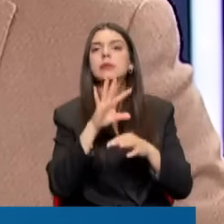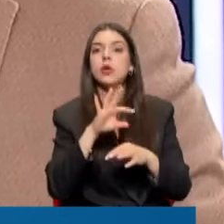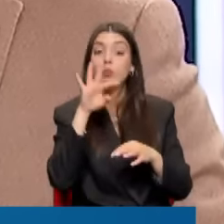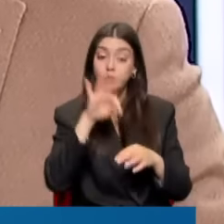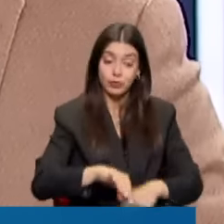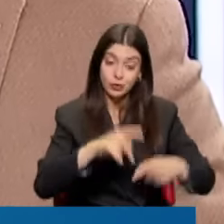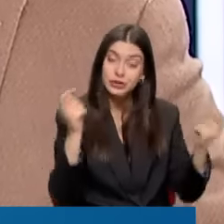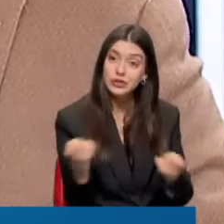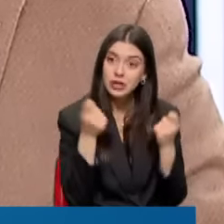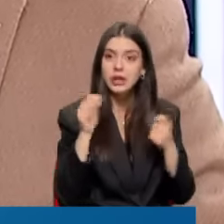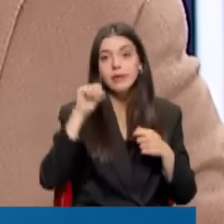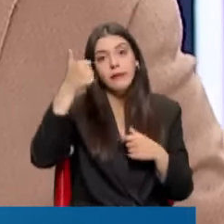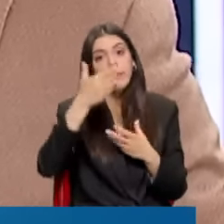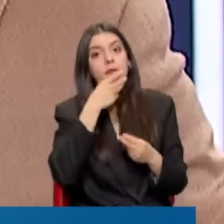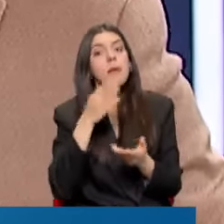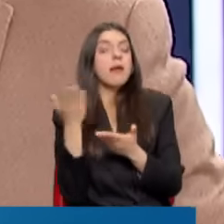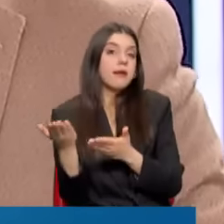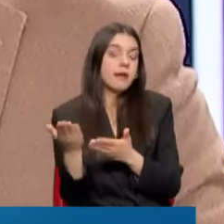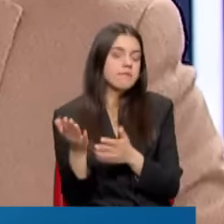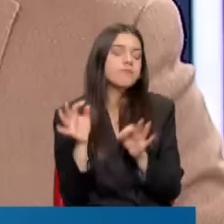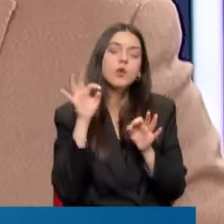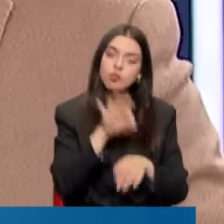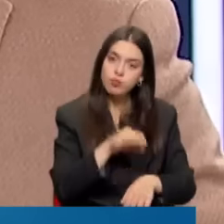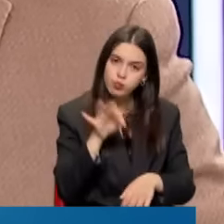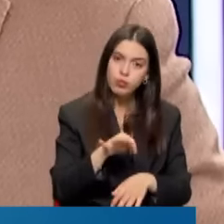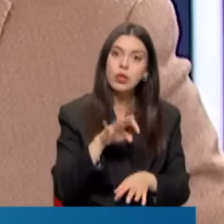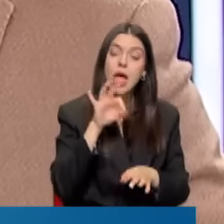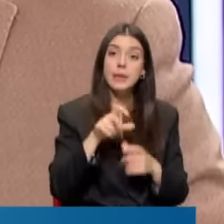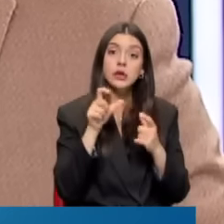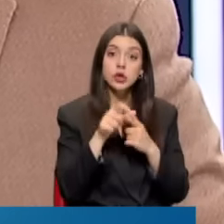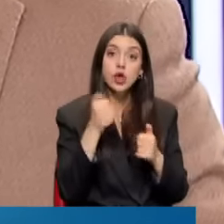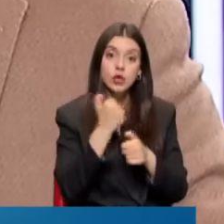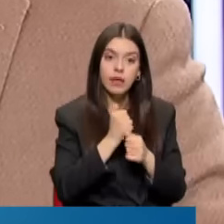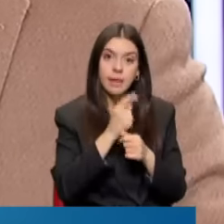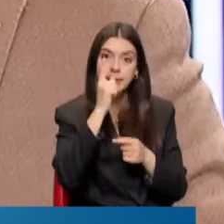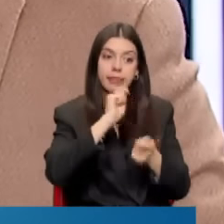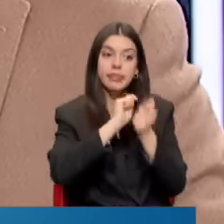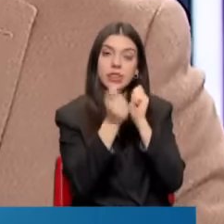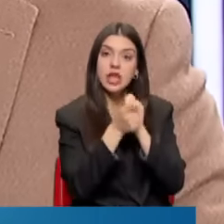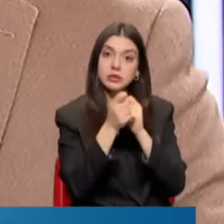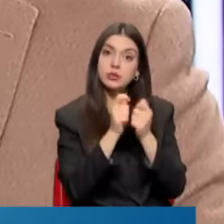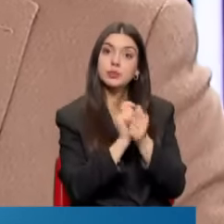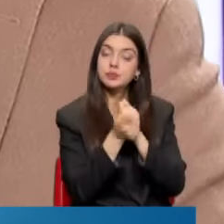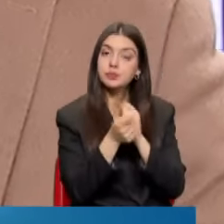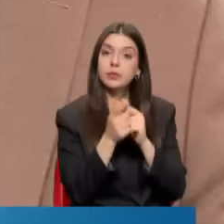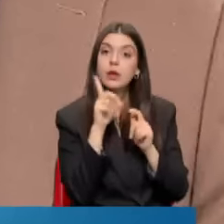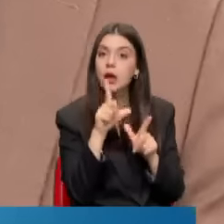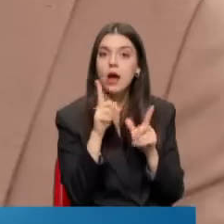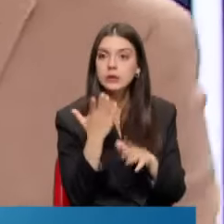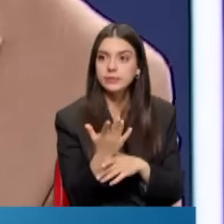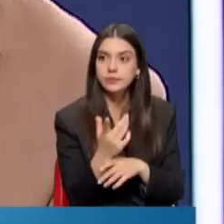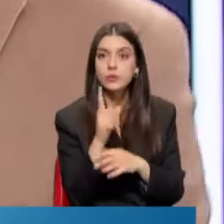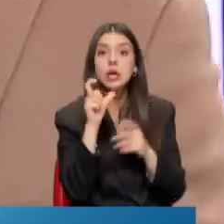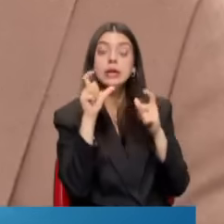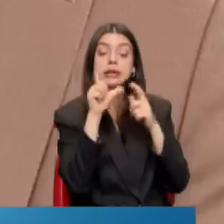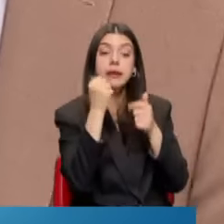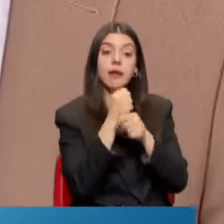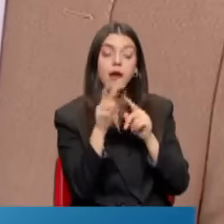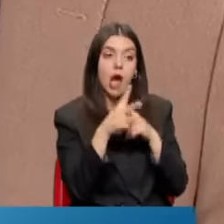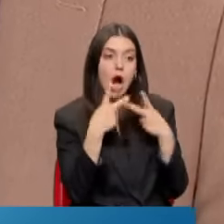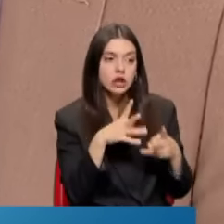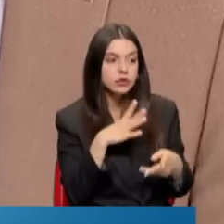çalış çalışanları yani Dolayısıyla bugünden bir sosyal güvenlik reformu talep etmeliyiz sosyal güvenlik sistemi açık verir o açığı nasıl finanse